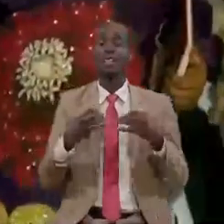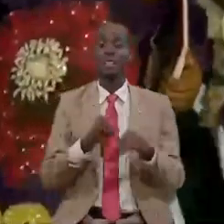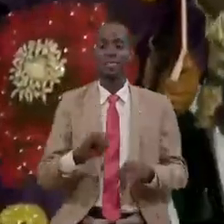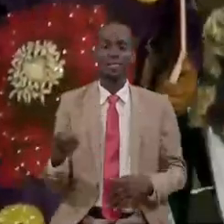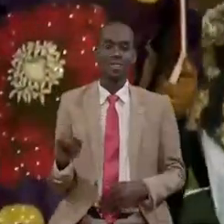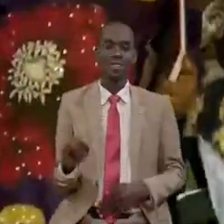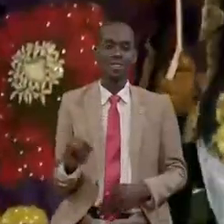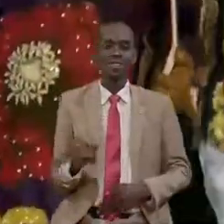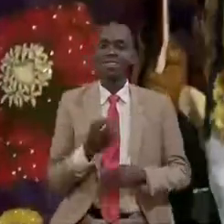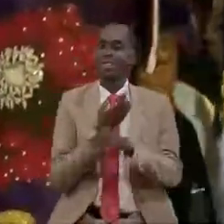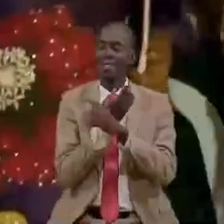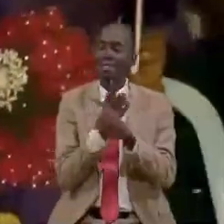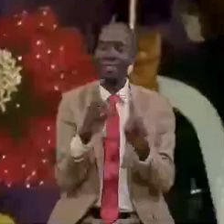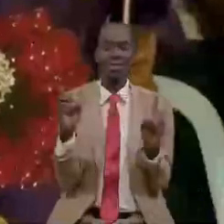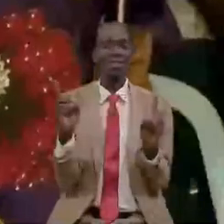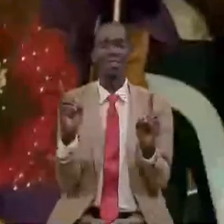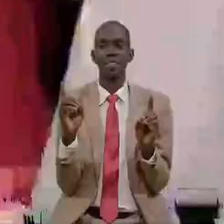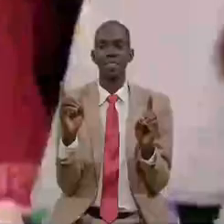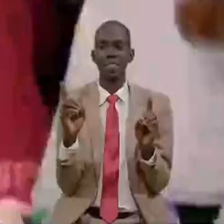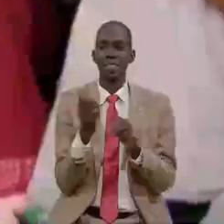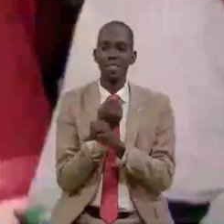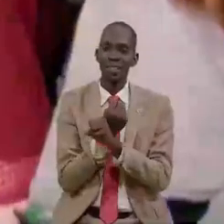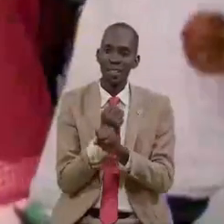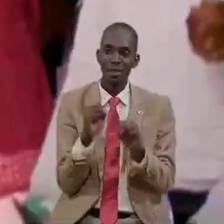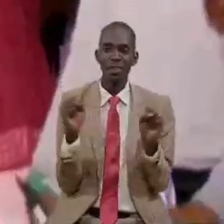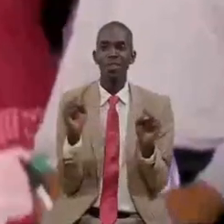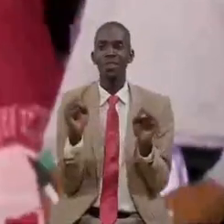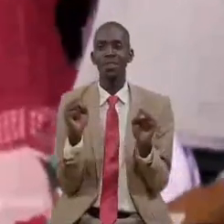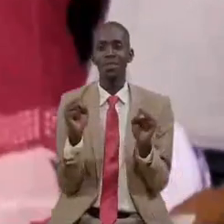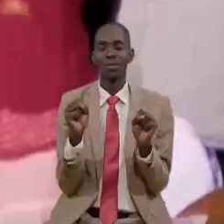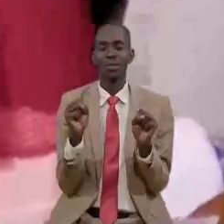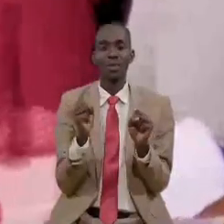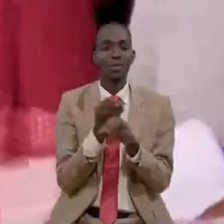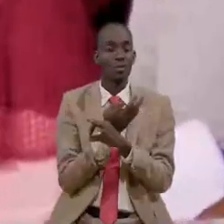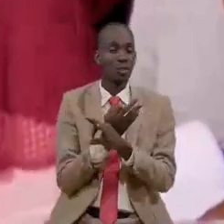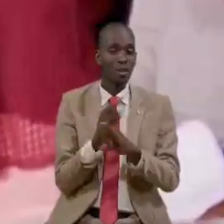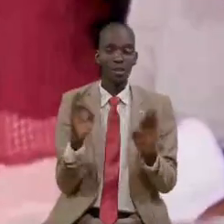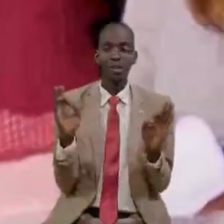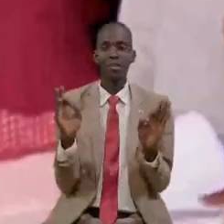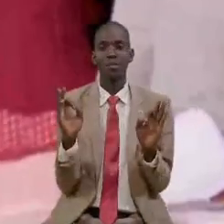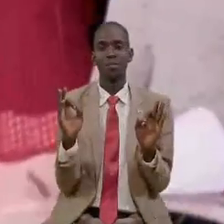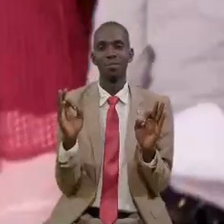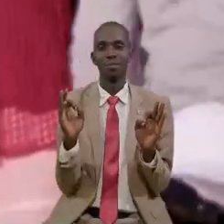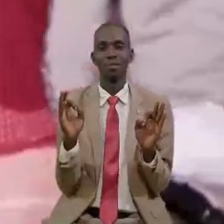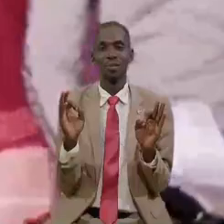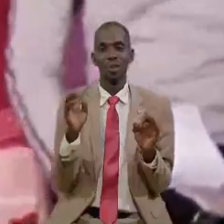la délivrance, le salut, la libération